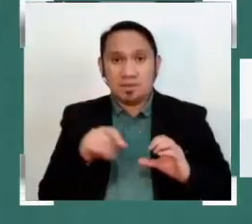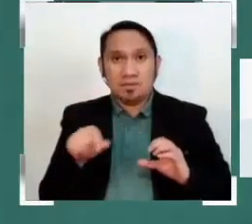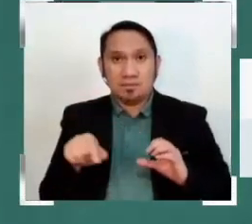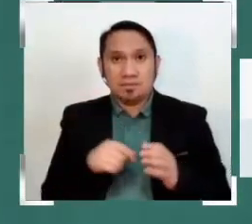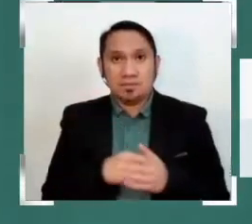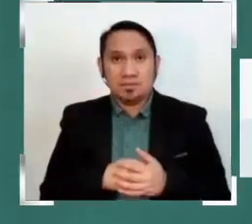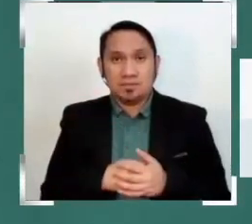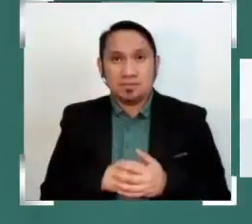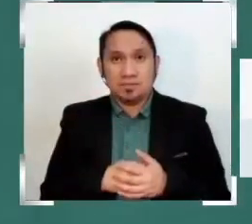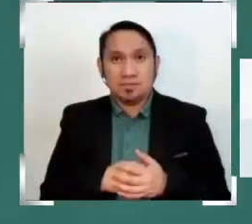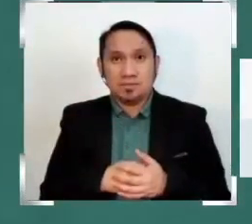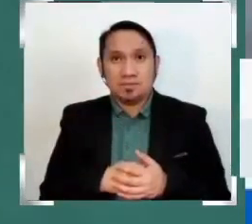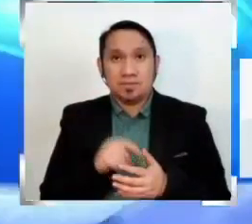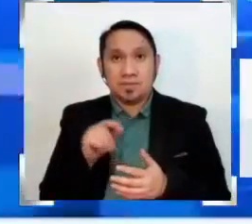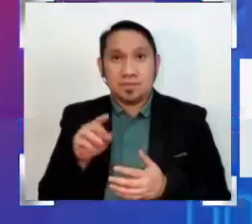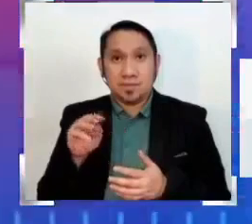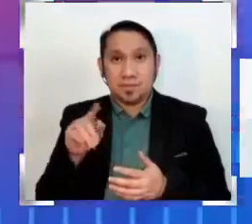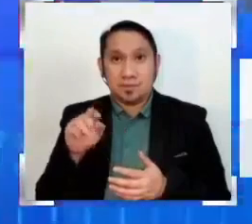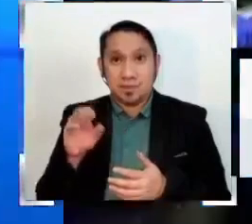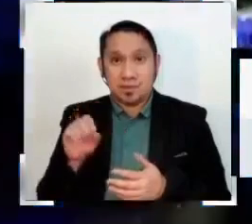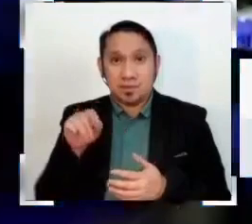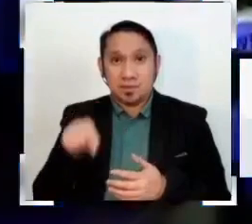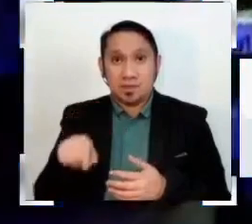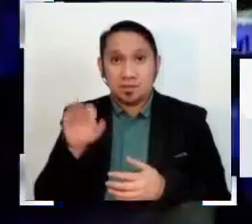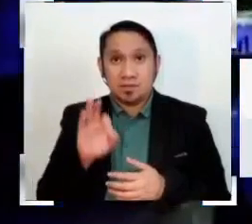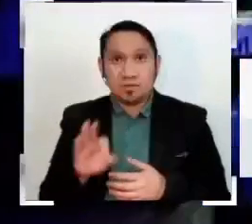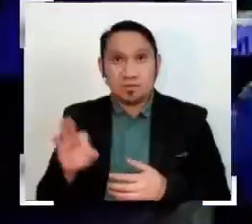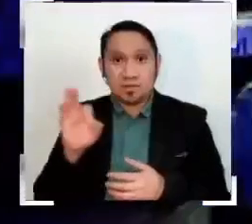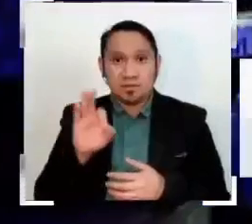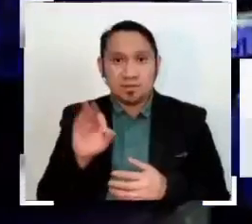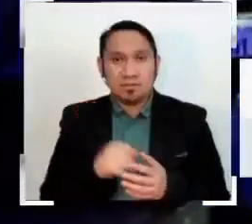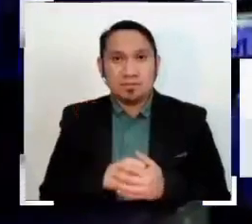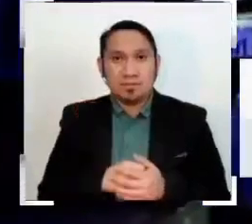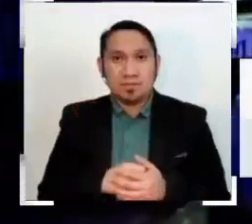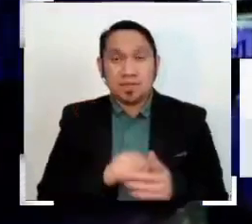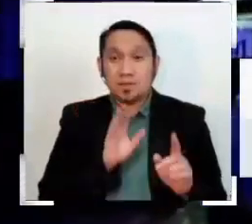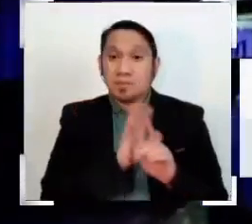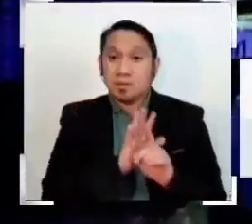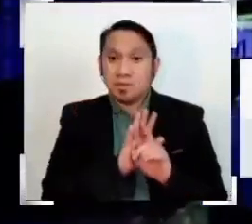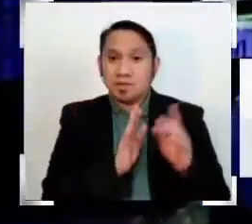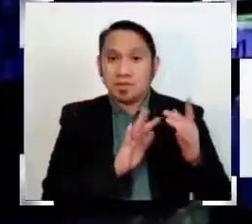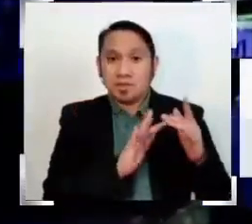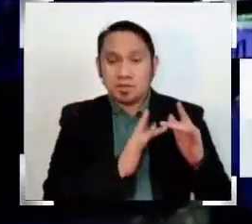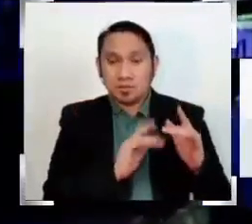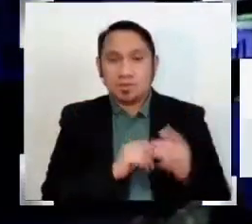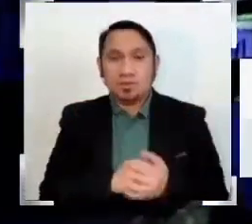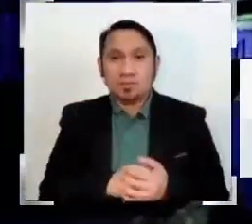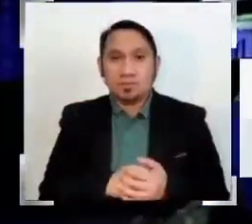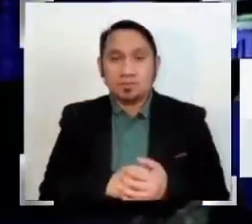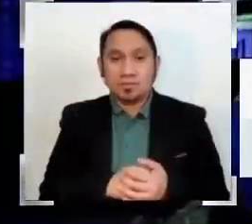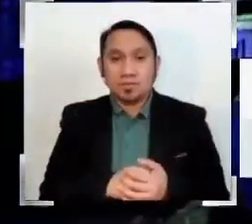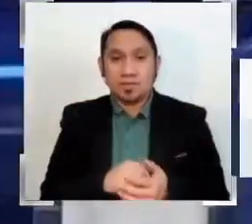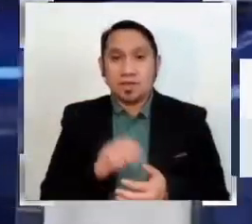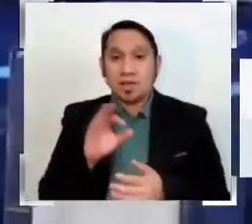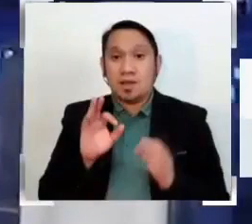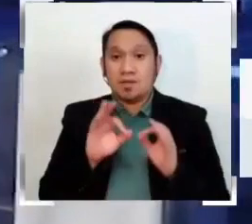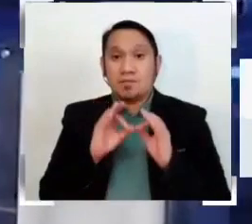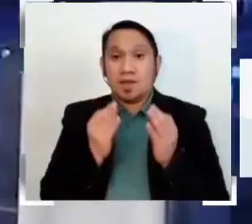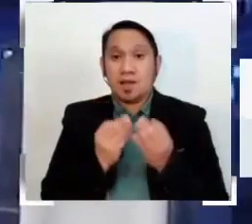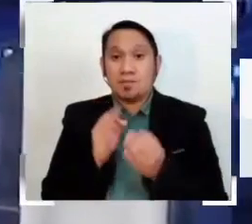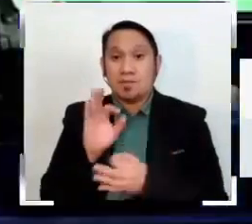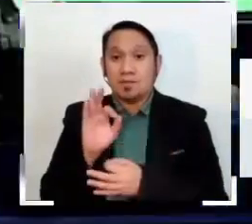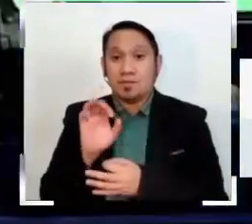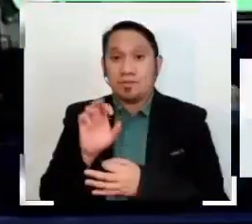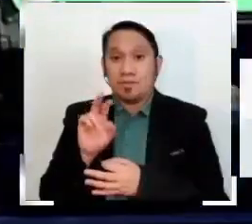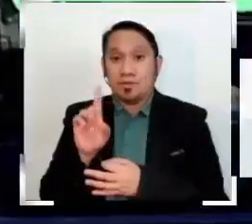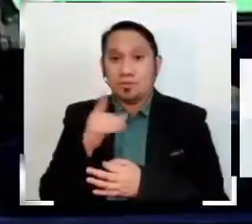Fast Talk si Matteo sa Friday. Trending din online ang latest episode ng Family Feud dahil sa dalawa nitong special